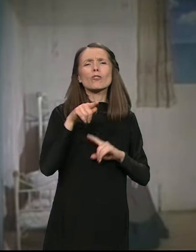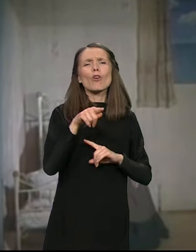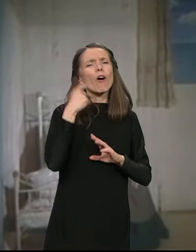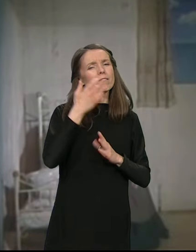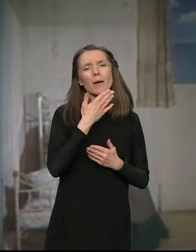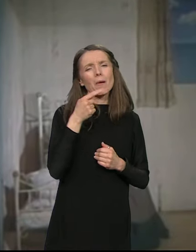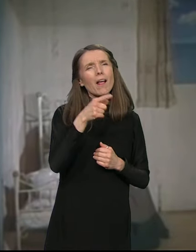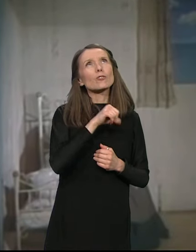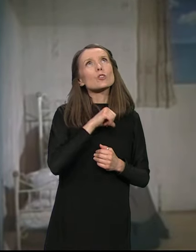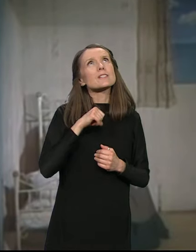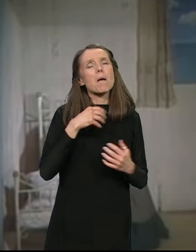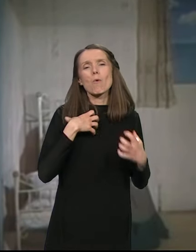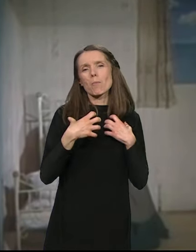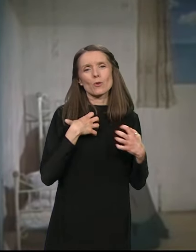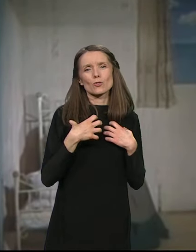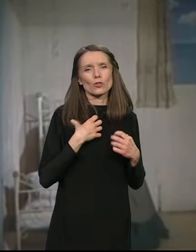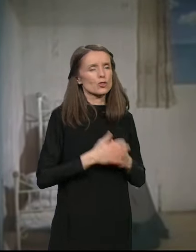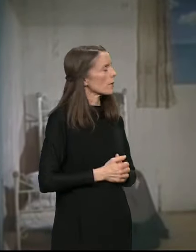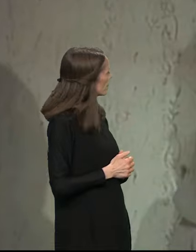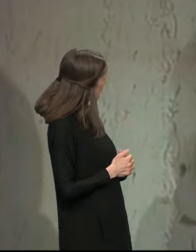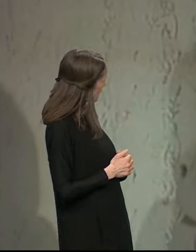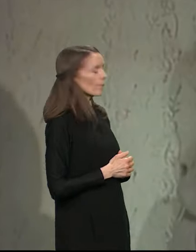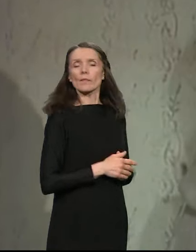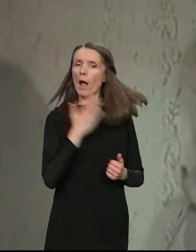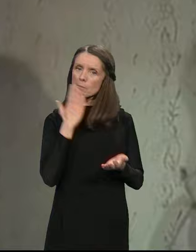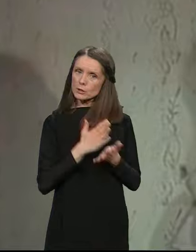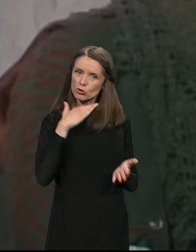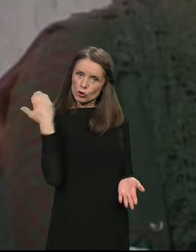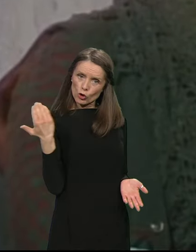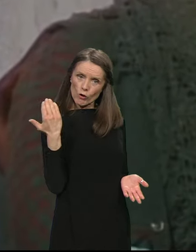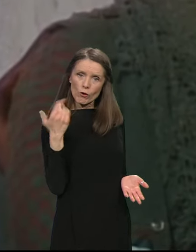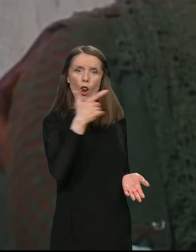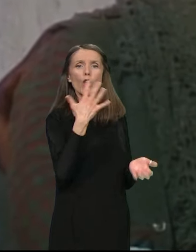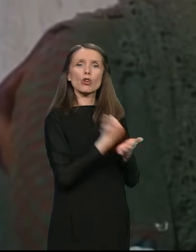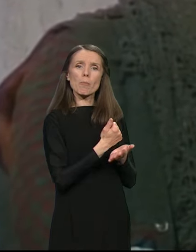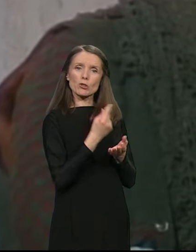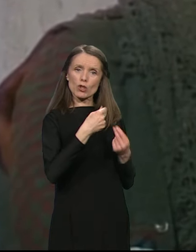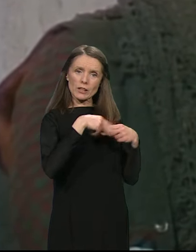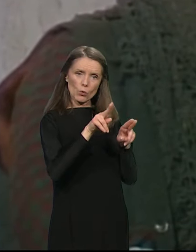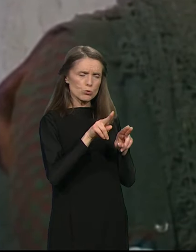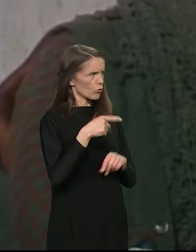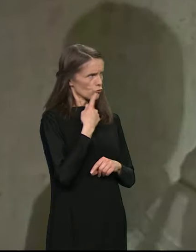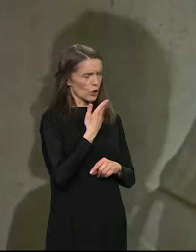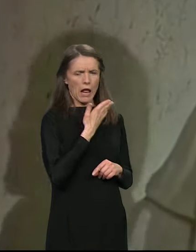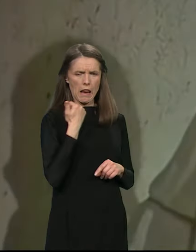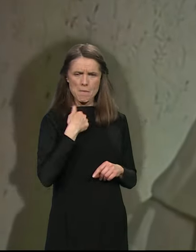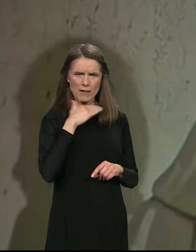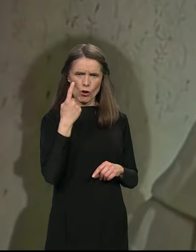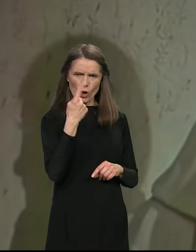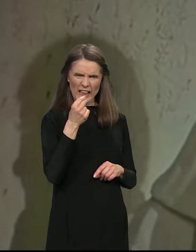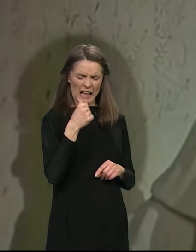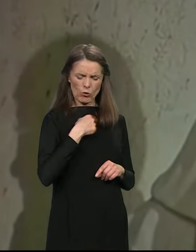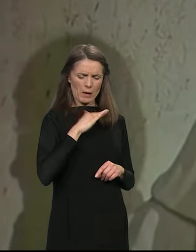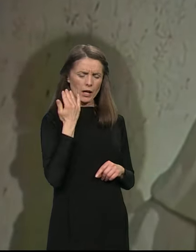Ne uprežite besno konja, mama, bit će dovoljna, dobit ćete i kusur. Neće mi biti dovoljna, rublja. Biće